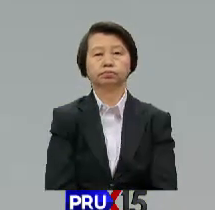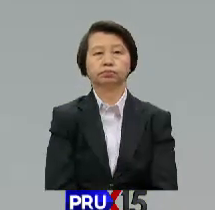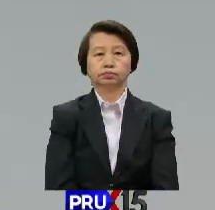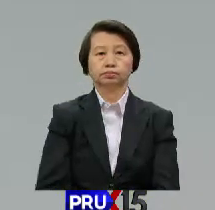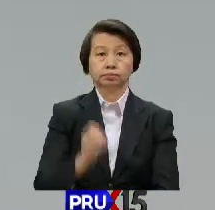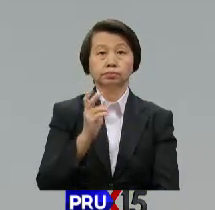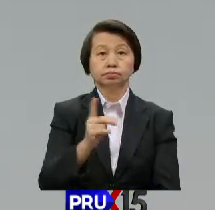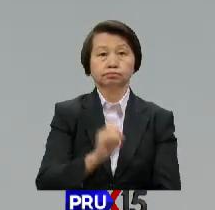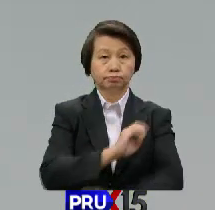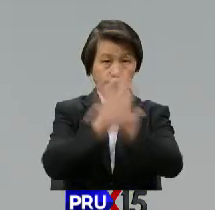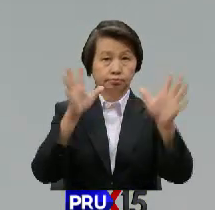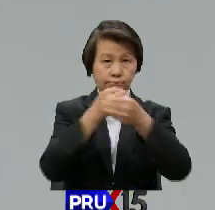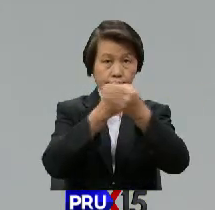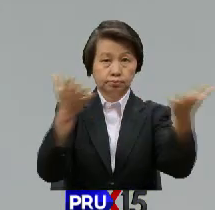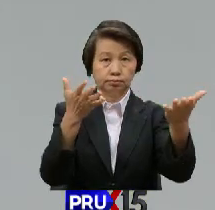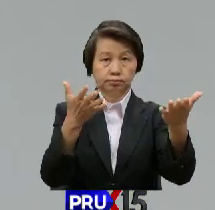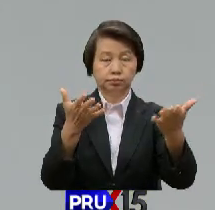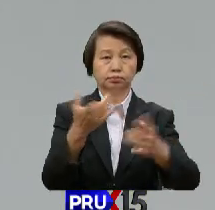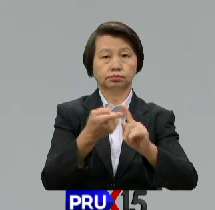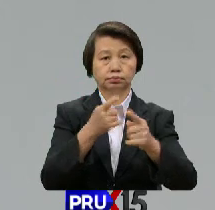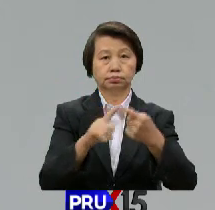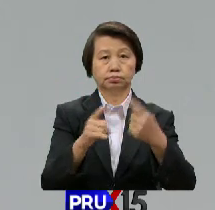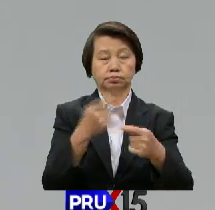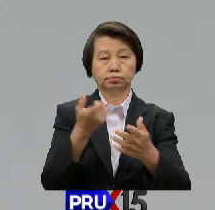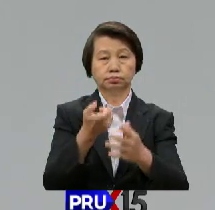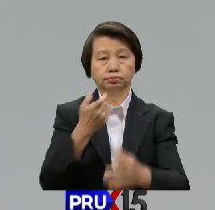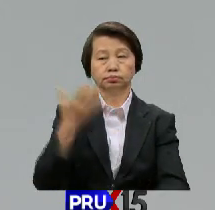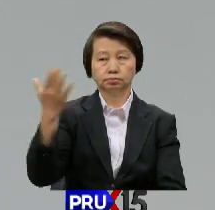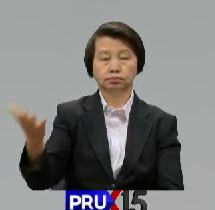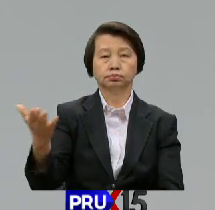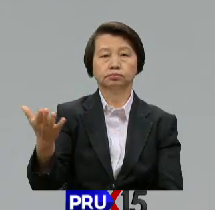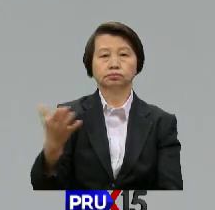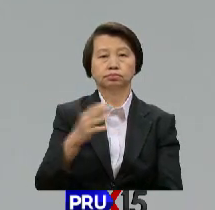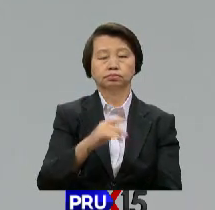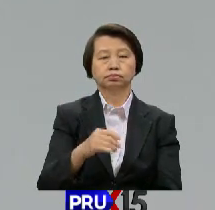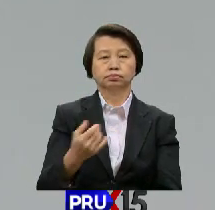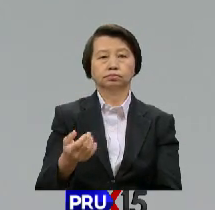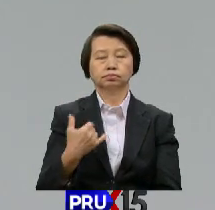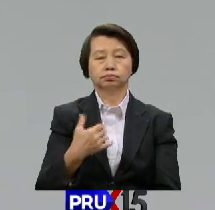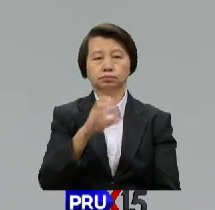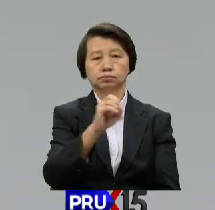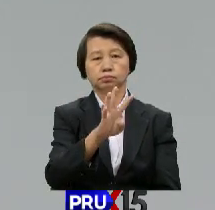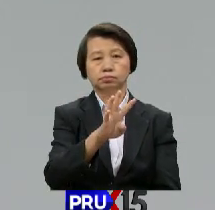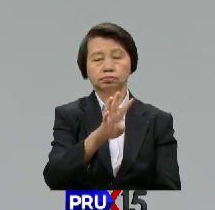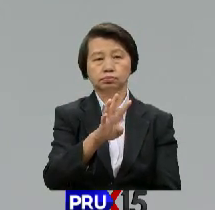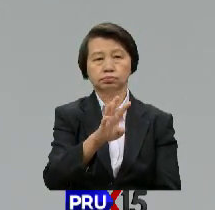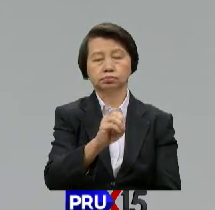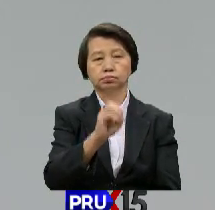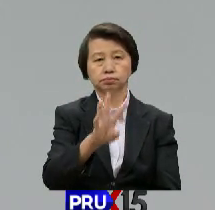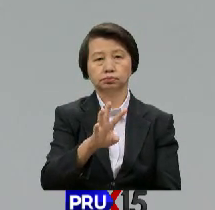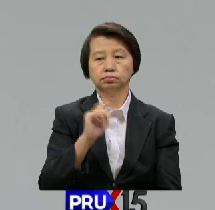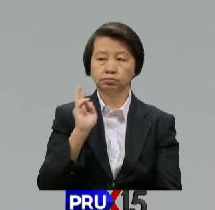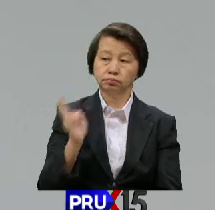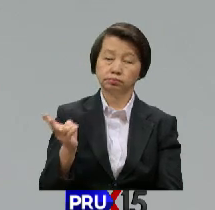Oke jelas informasi yang dibawakan oleh sahabat pelapor kita Zulfa Ismat Aslan hdn04 yang juga